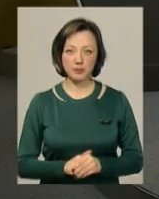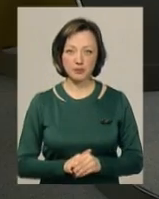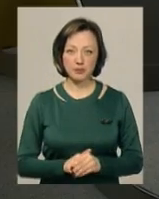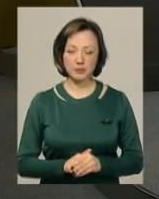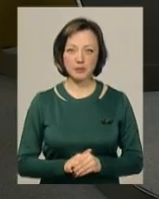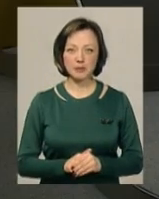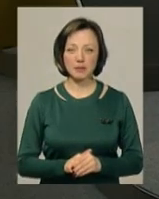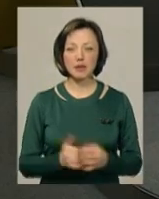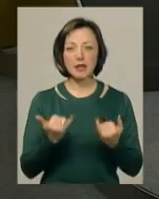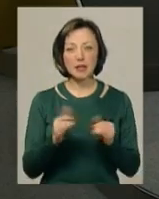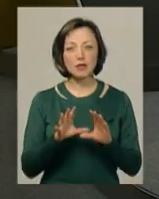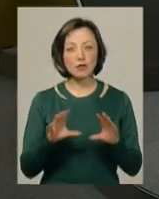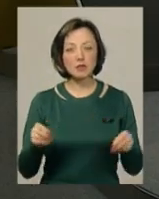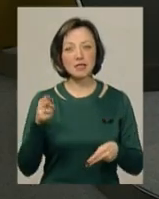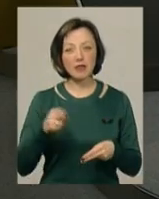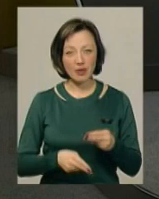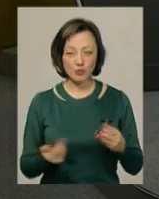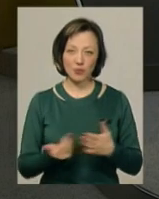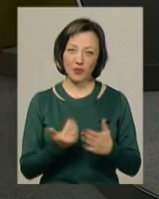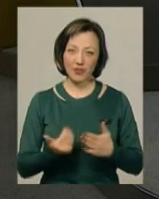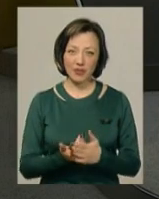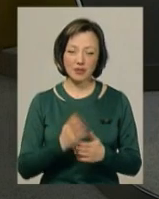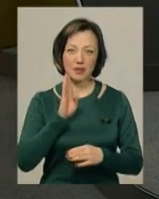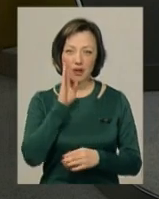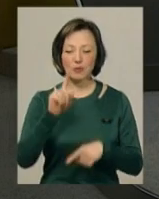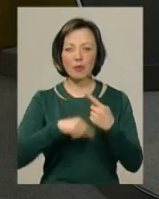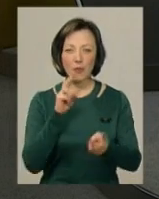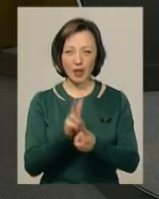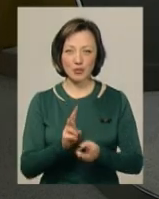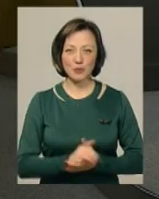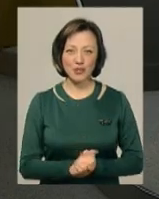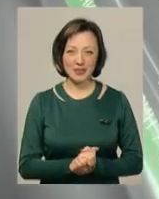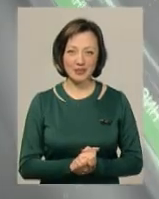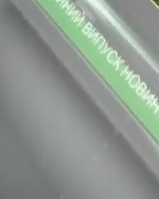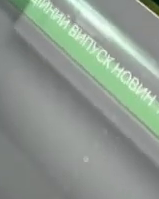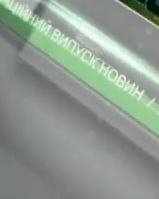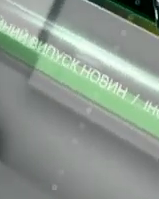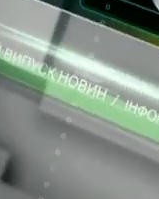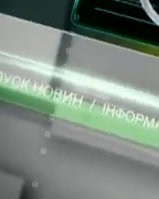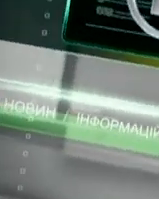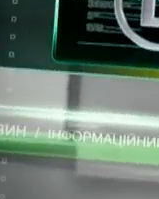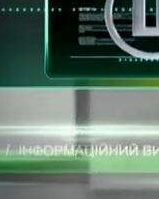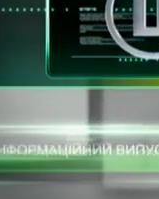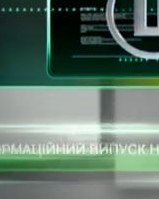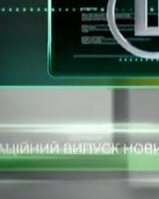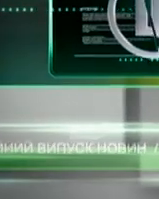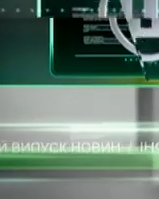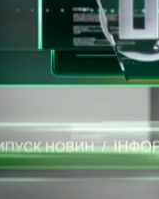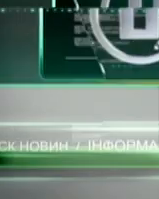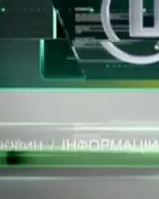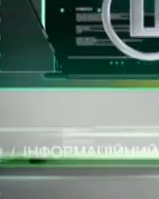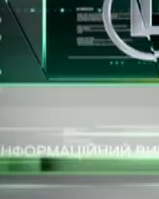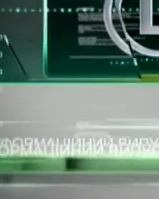І на цьому ми завершуємо інформаційний випуск «Ранку». Побачимось! Редактор.Семкин А